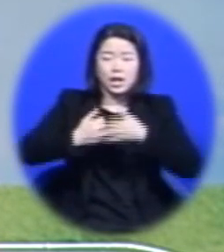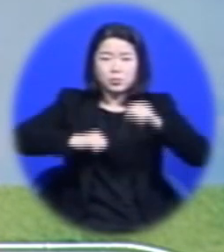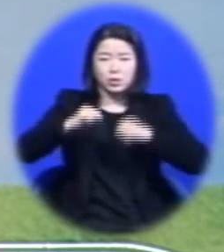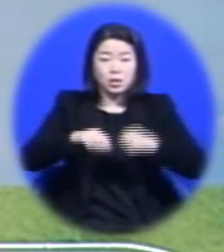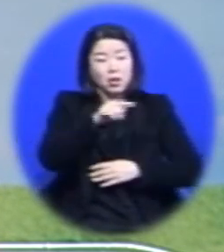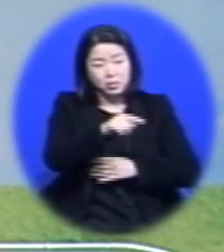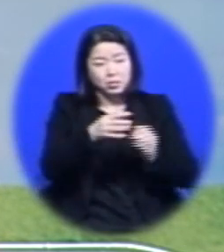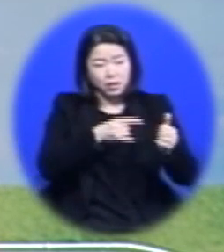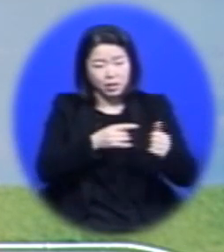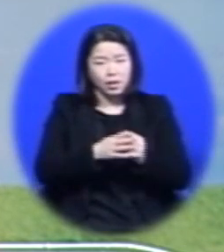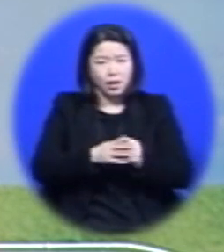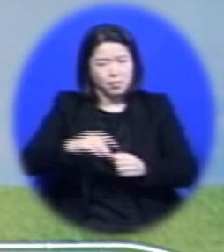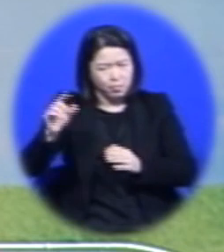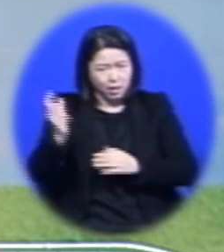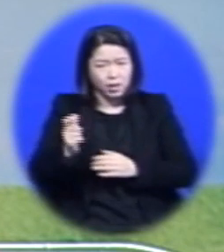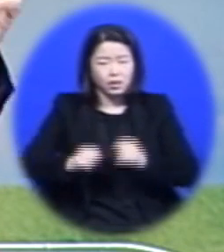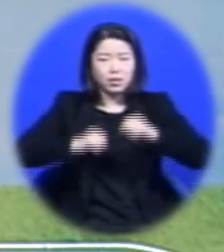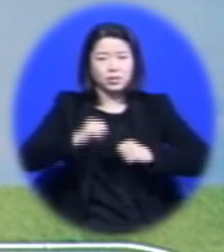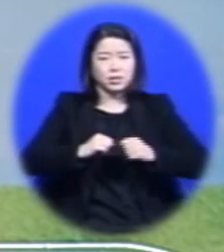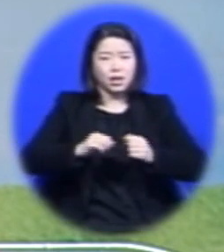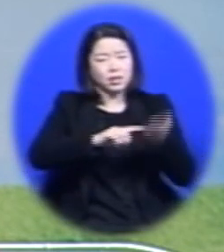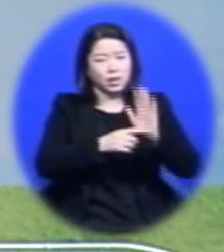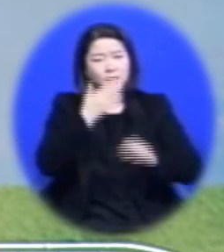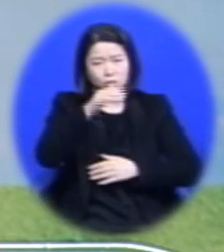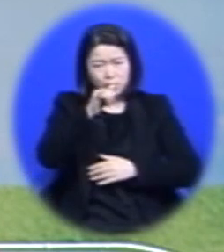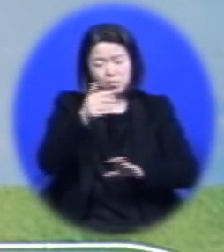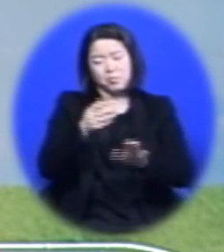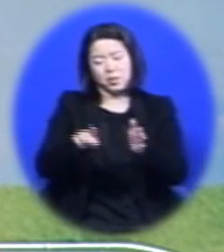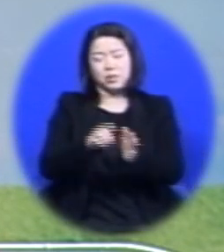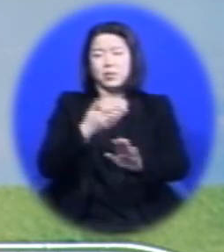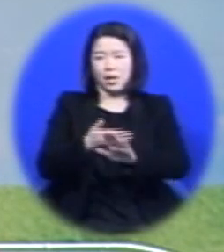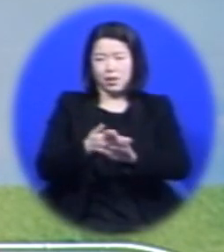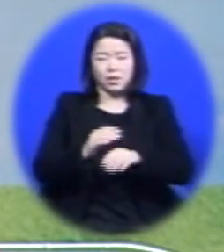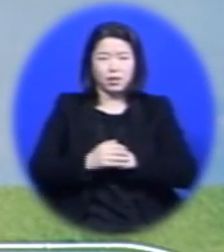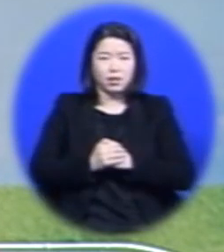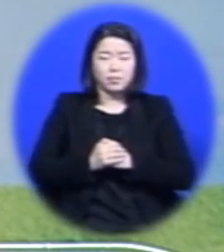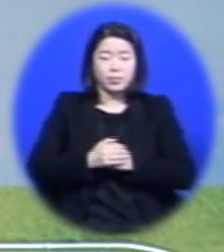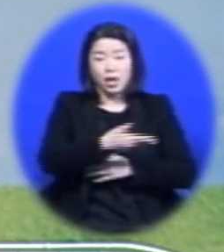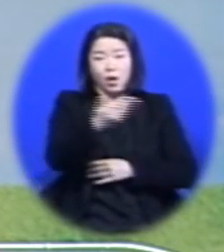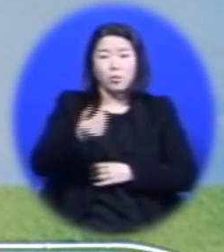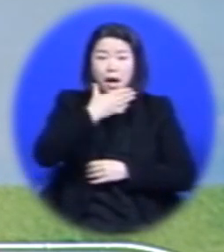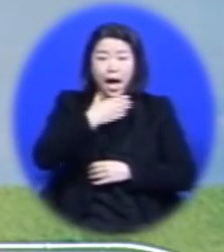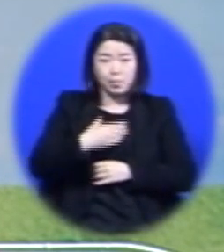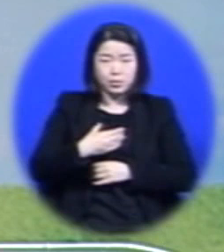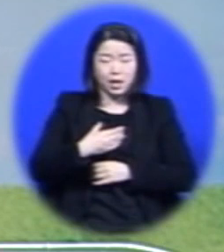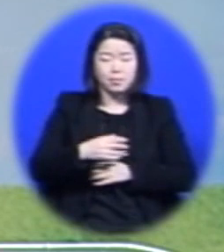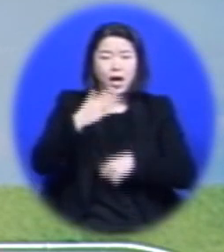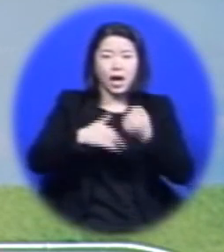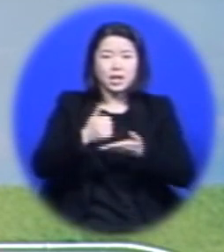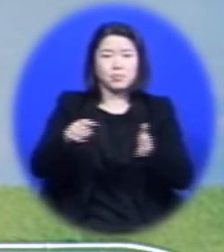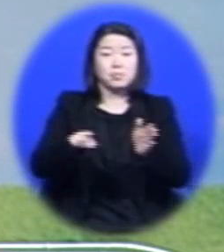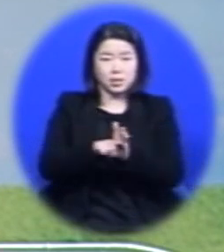너무나 분명 억 강하게 나타나는 겁니다 믿음이 닳는 거였어요 여러분 아브라함이 하나님을